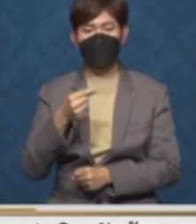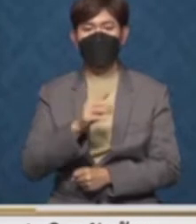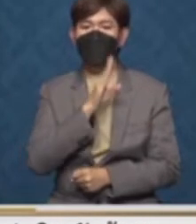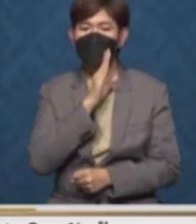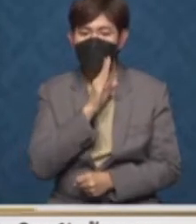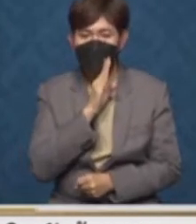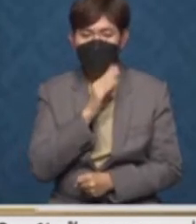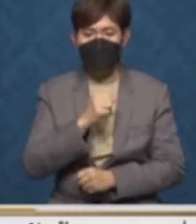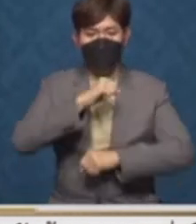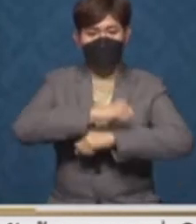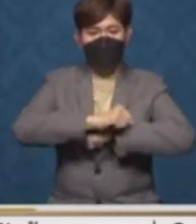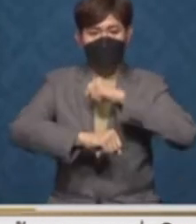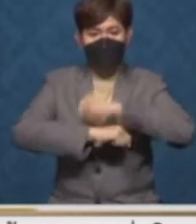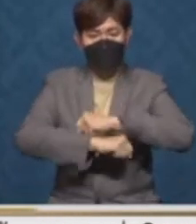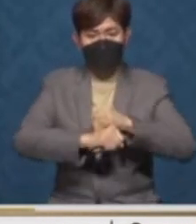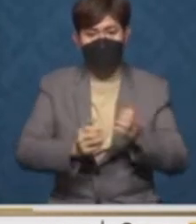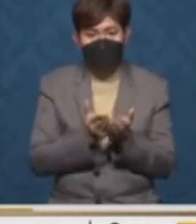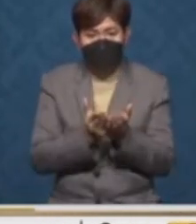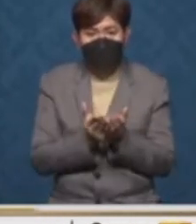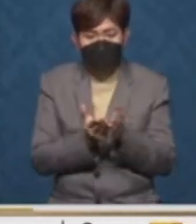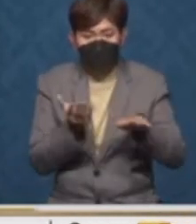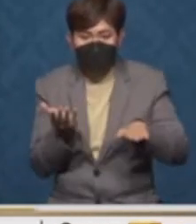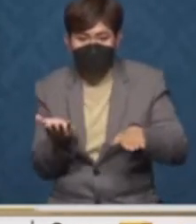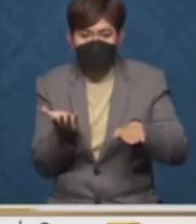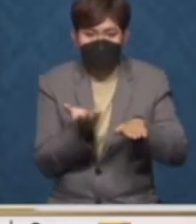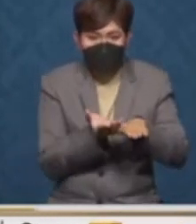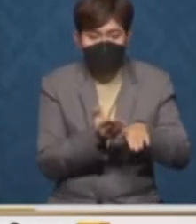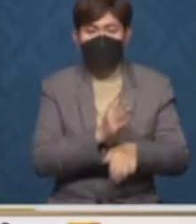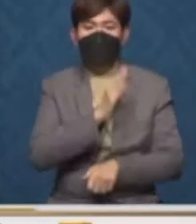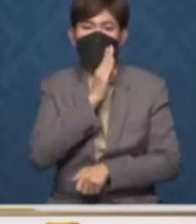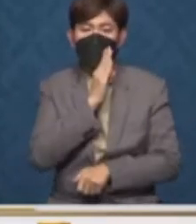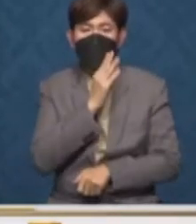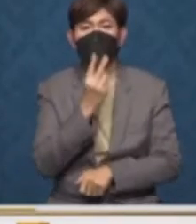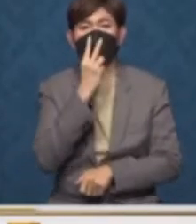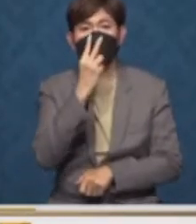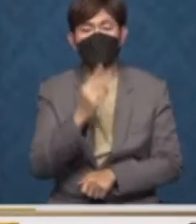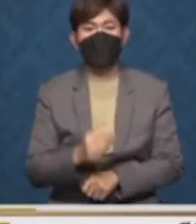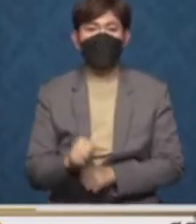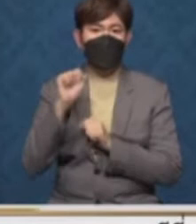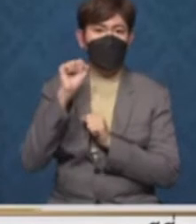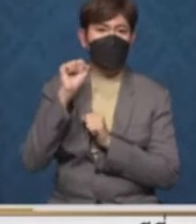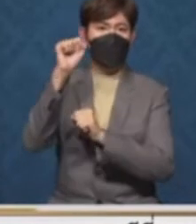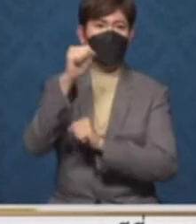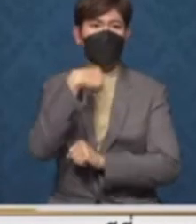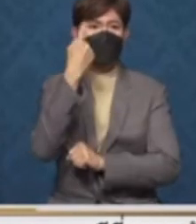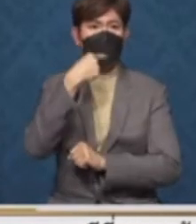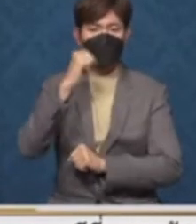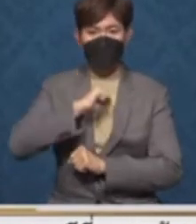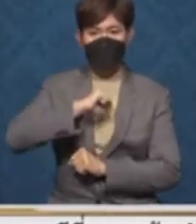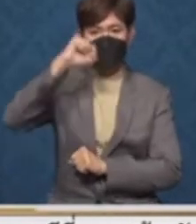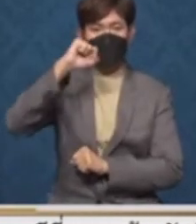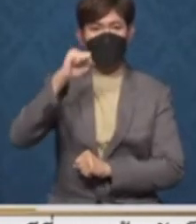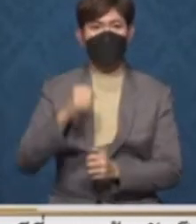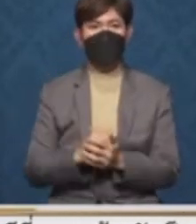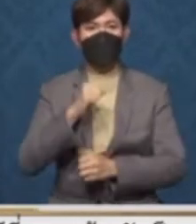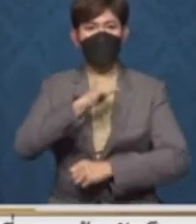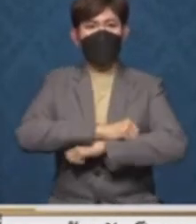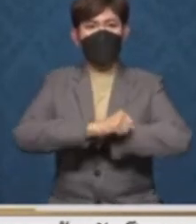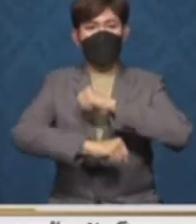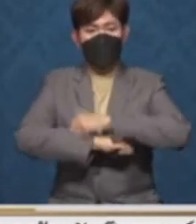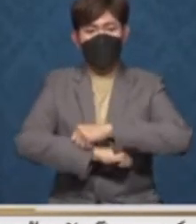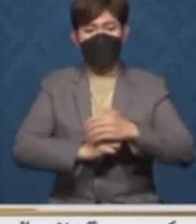ำท่านประธานดูสิครับในประกาศเนี่ยท่านประธานประกาศผู้ชนะครับจ้างก่อสร้างท่าจ